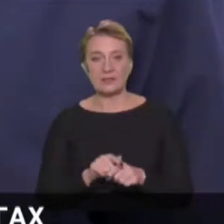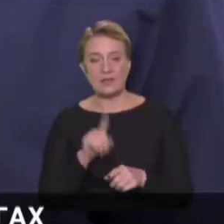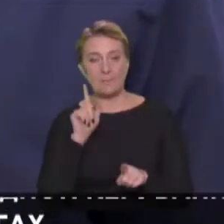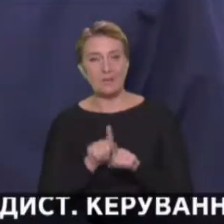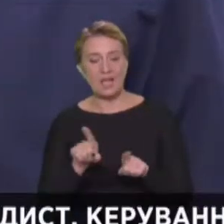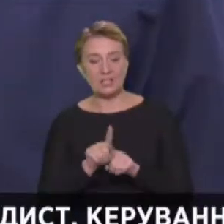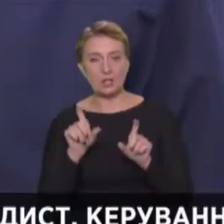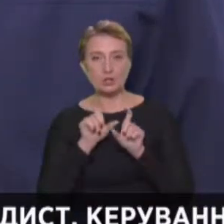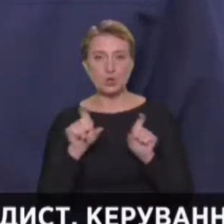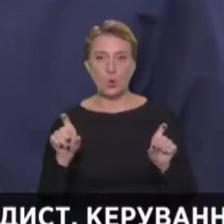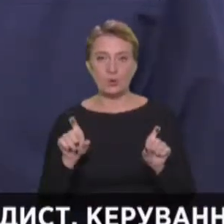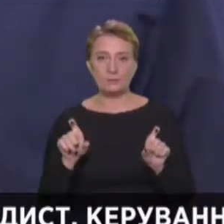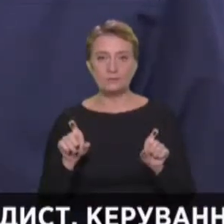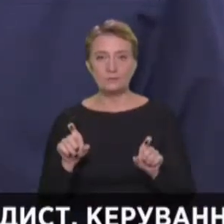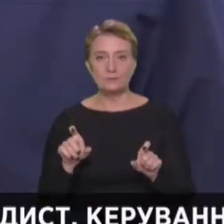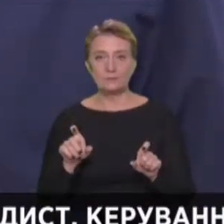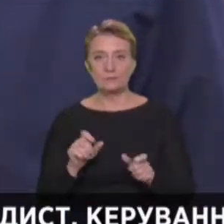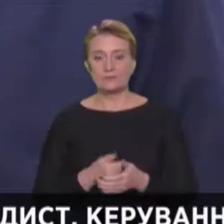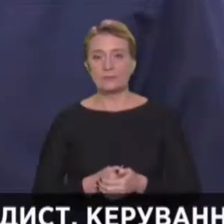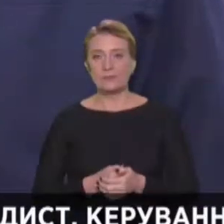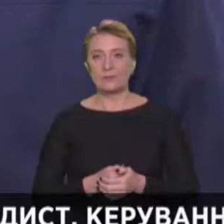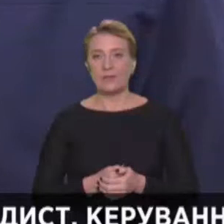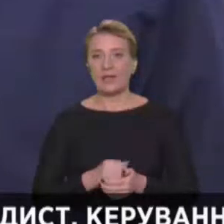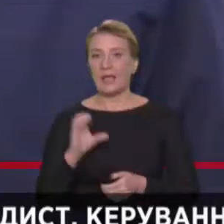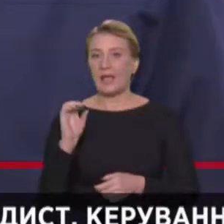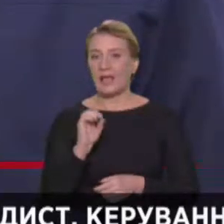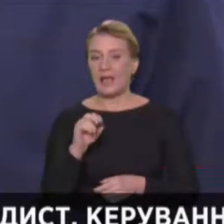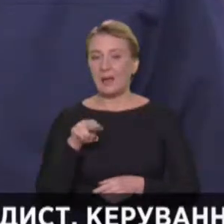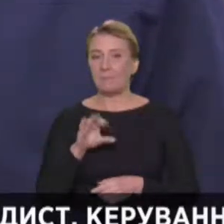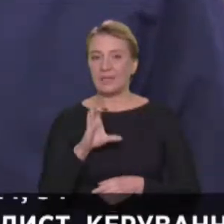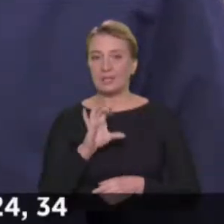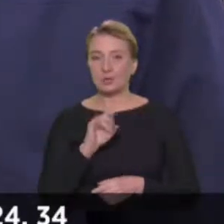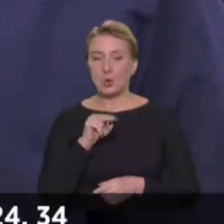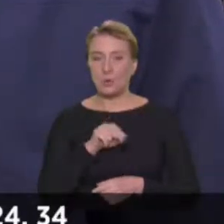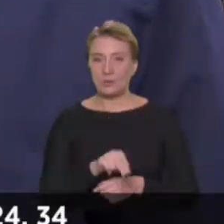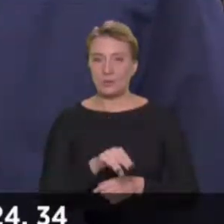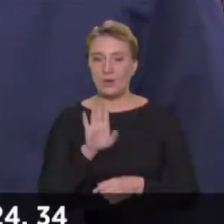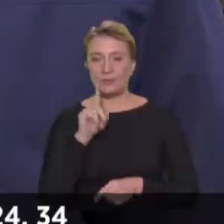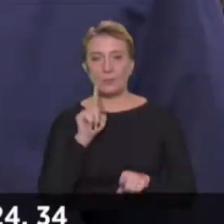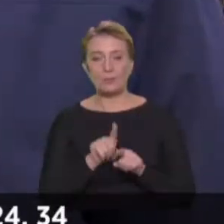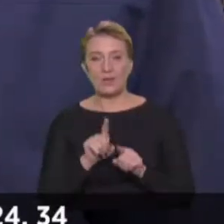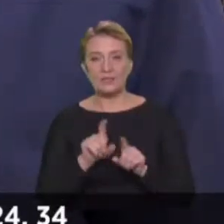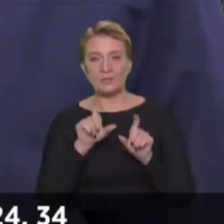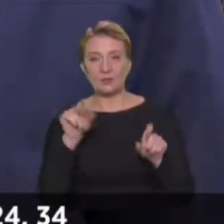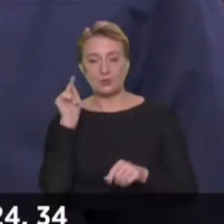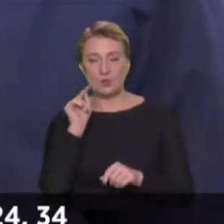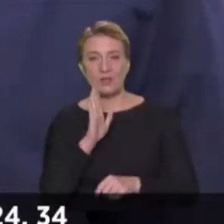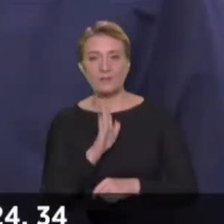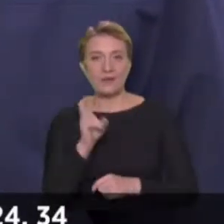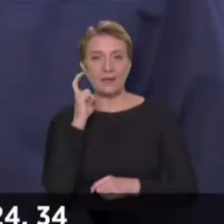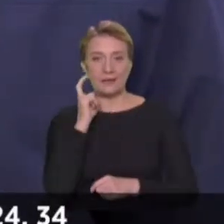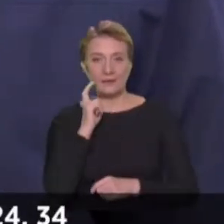чи також і єпископів, як, скажімо, потім братська школа у Києві, все-таки